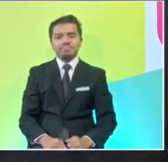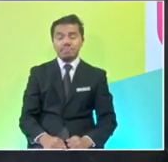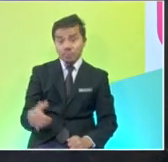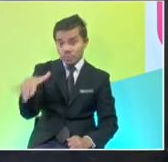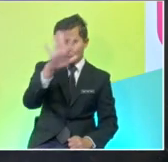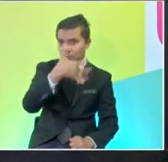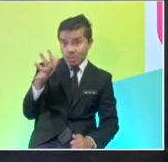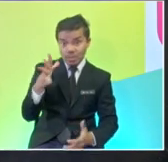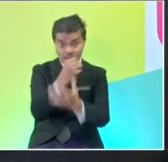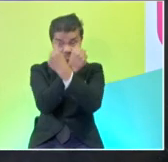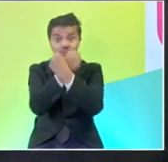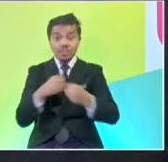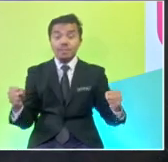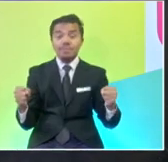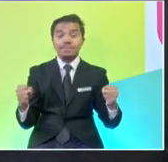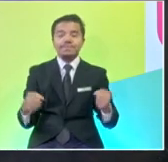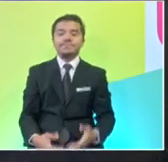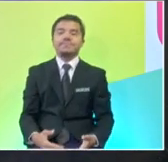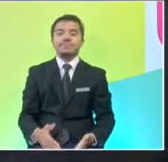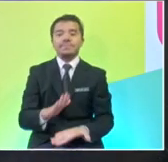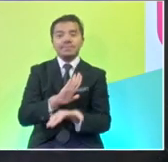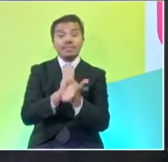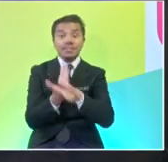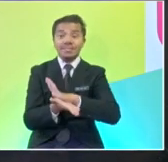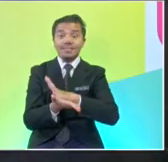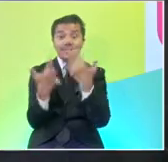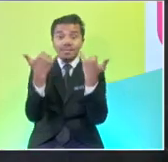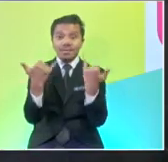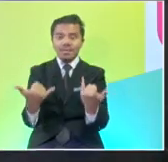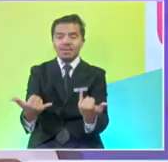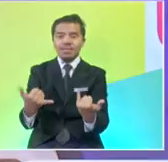sedih sekarang kita pelangi